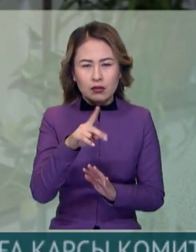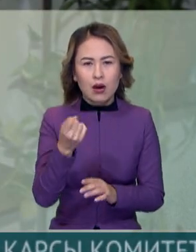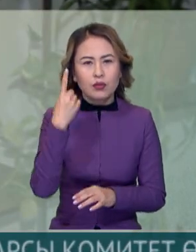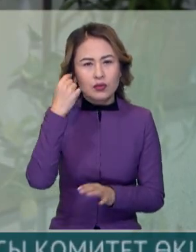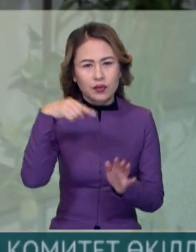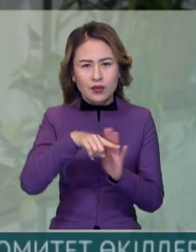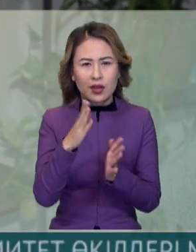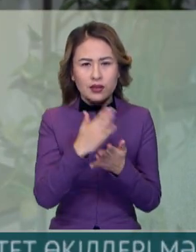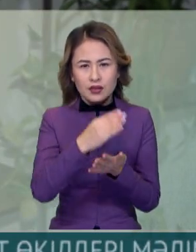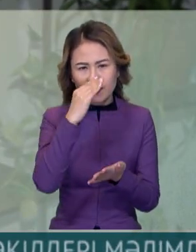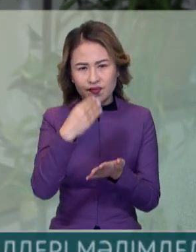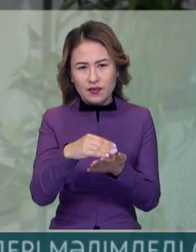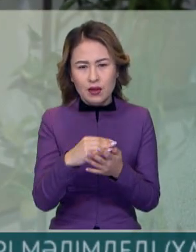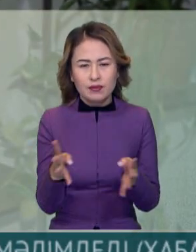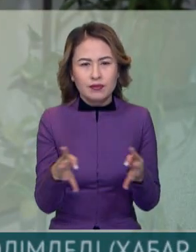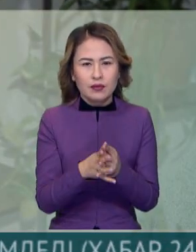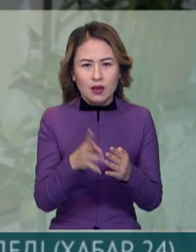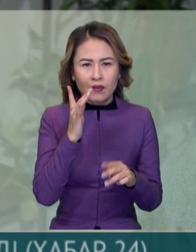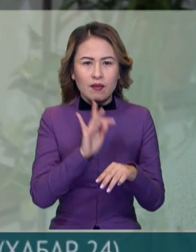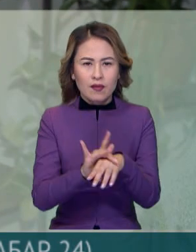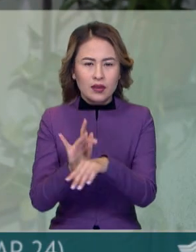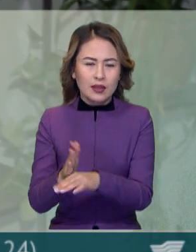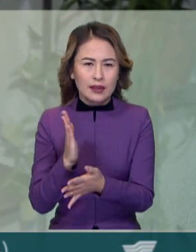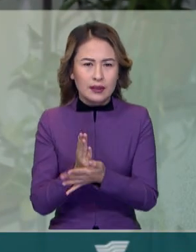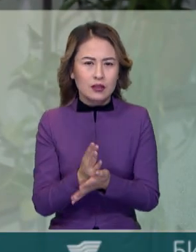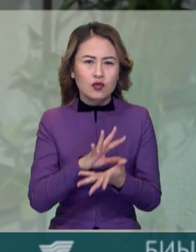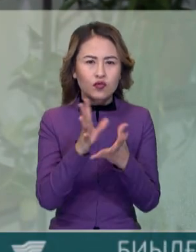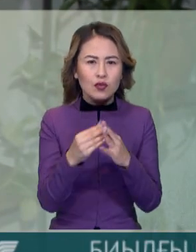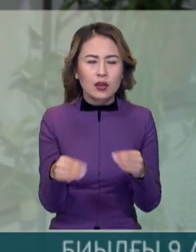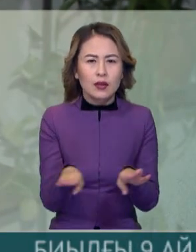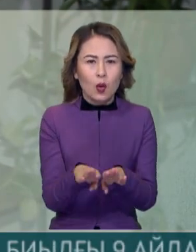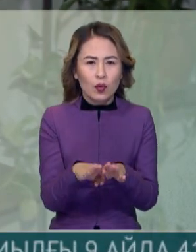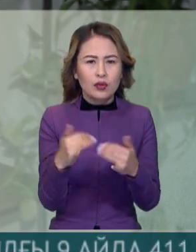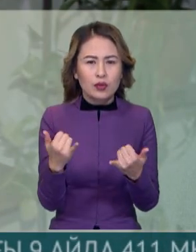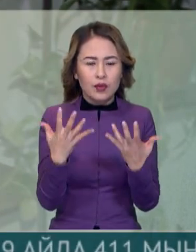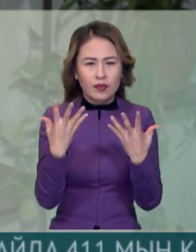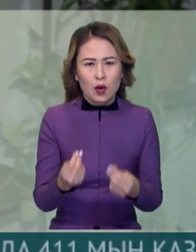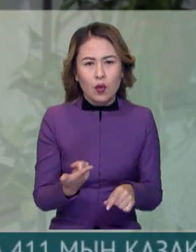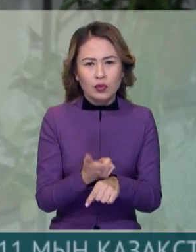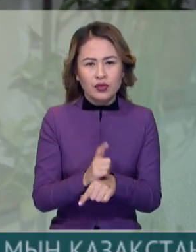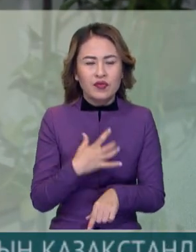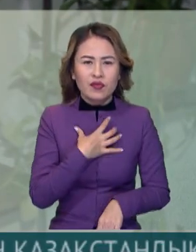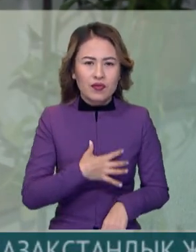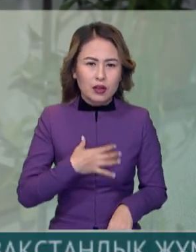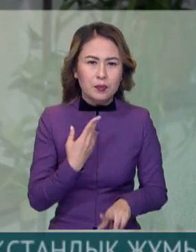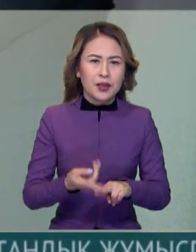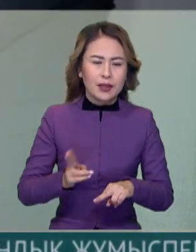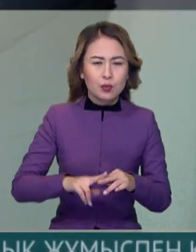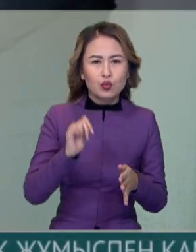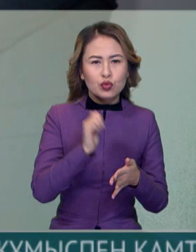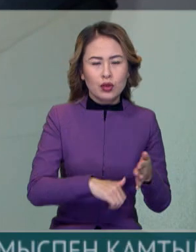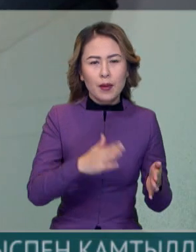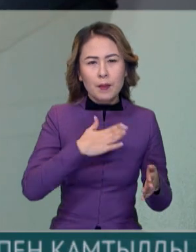ДНК бар. Гендік деңгейде осындай зерттеулер нәтижесі бар. Және бүгінгі таңда бұл өте маңызды болып тұр. Сол себепті